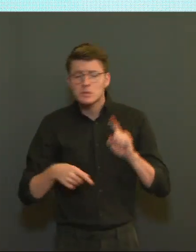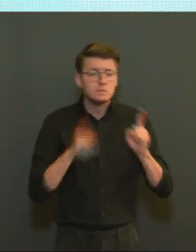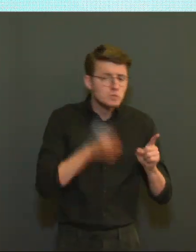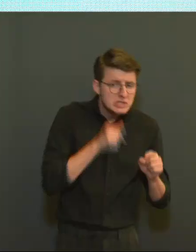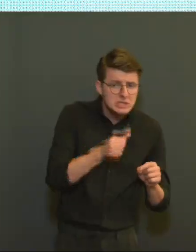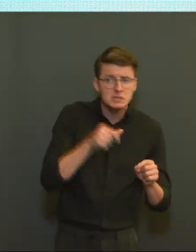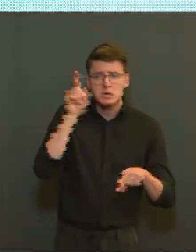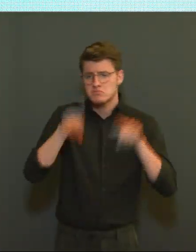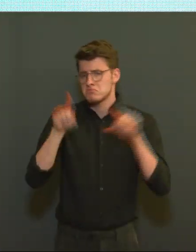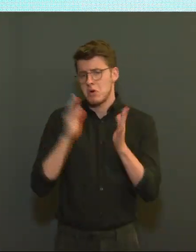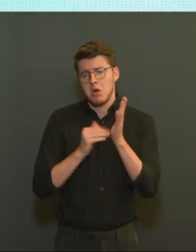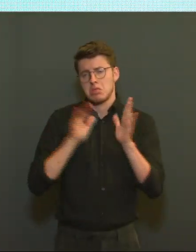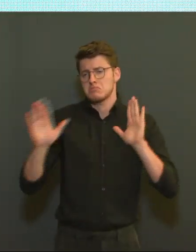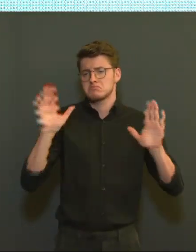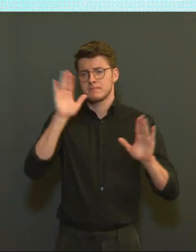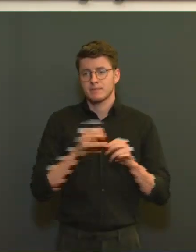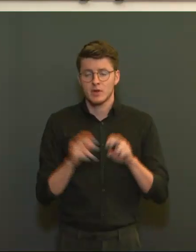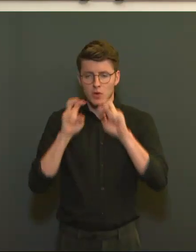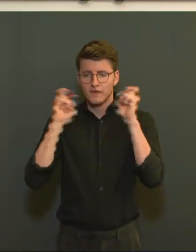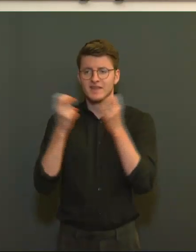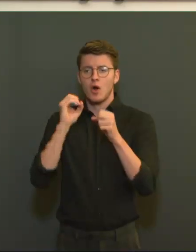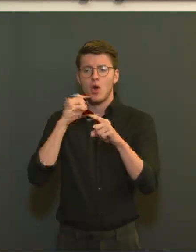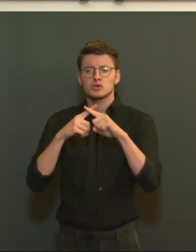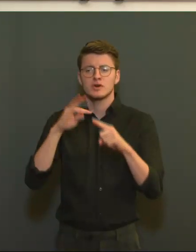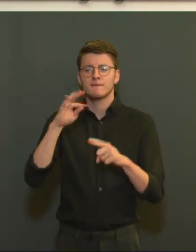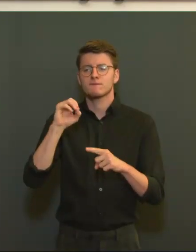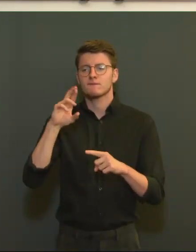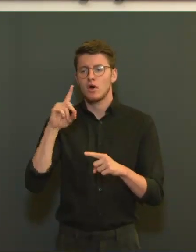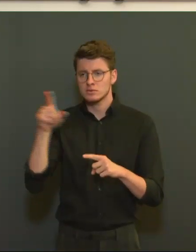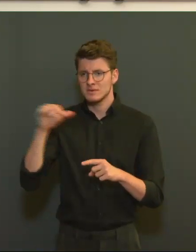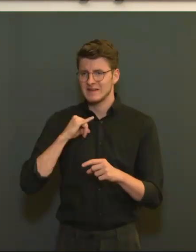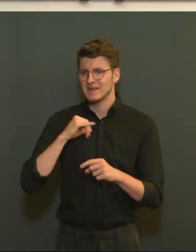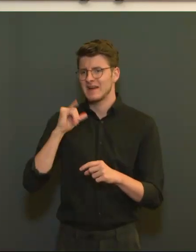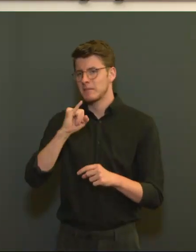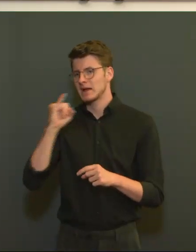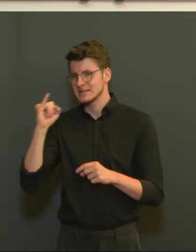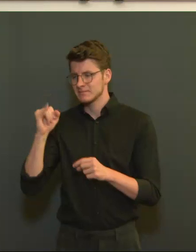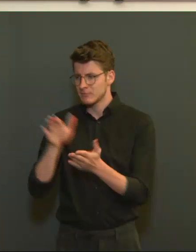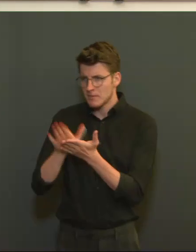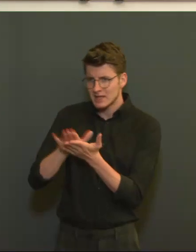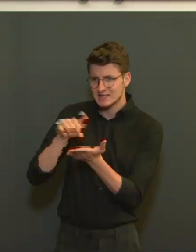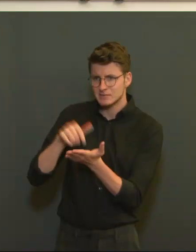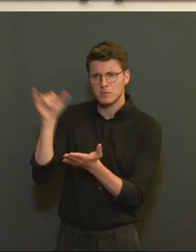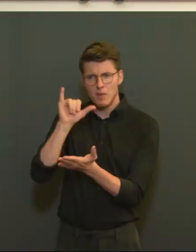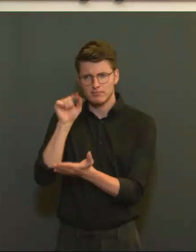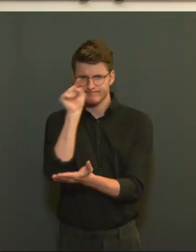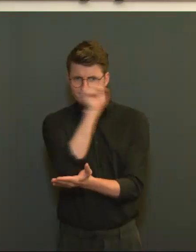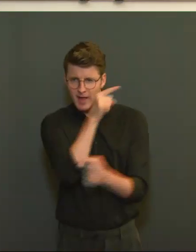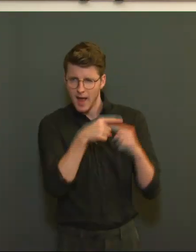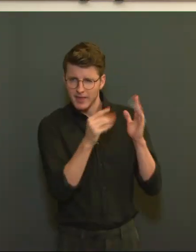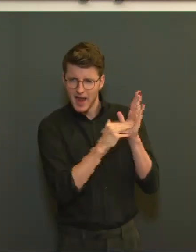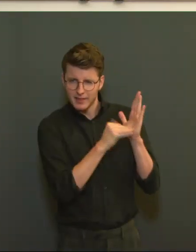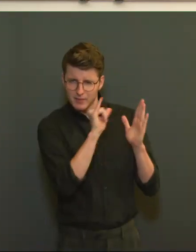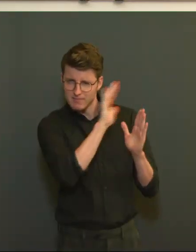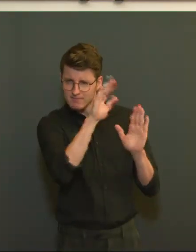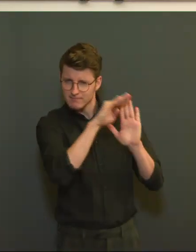De Universiteit van Oxford publiceert gegevens over de strengheid van de maatregelen in verschillende landen. U